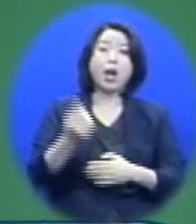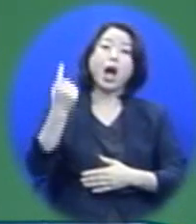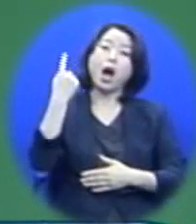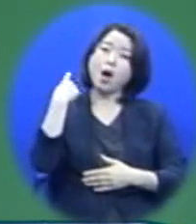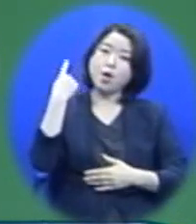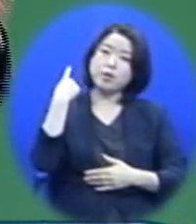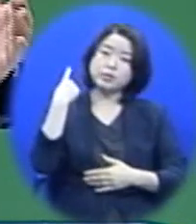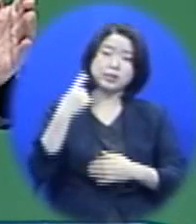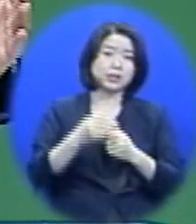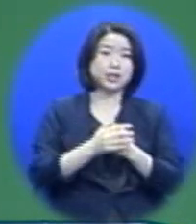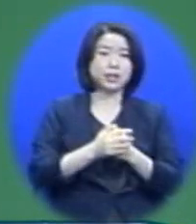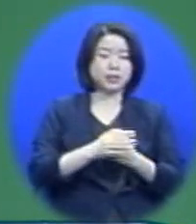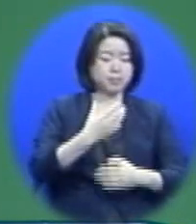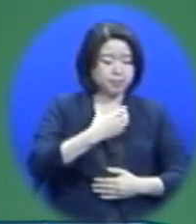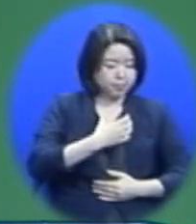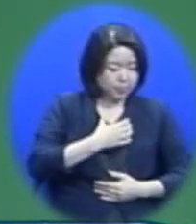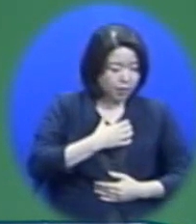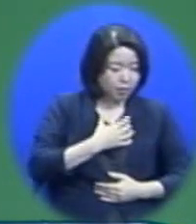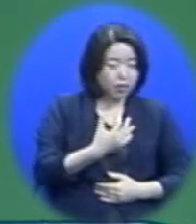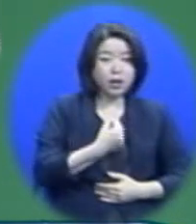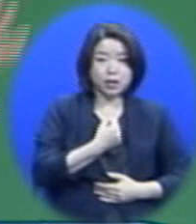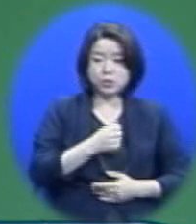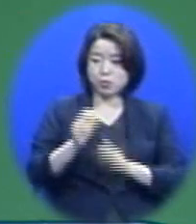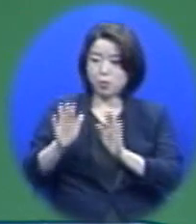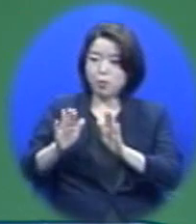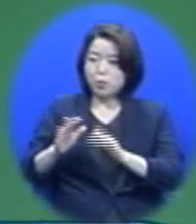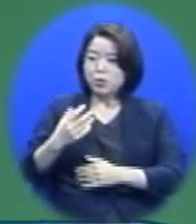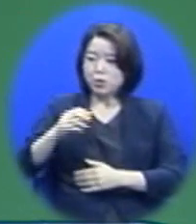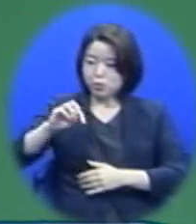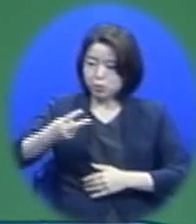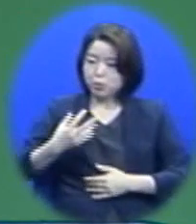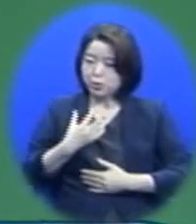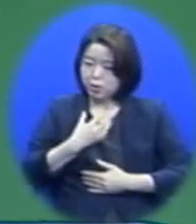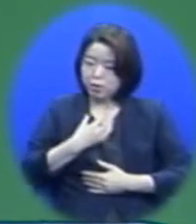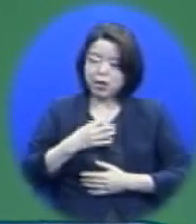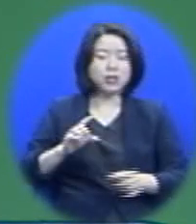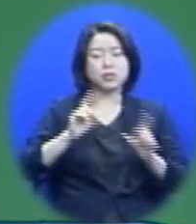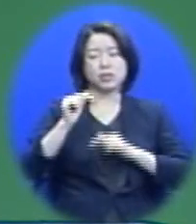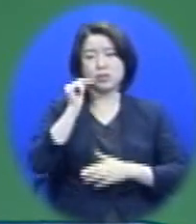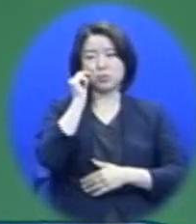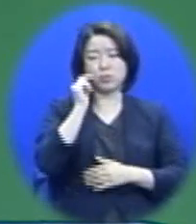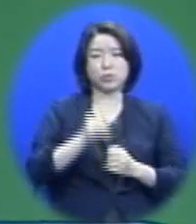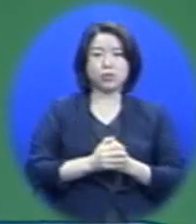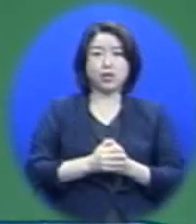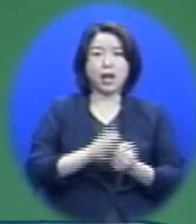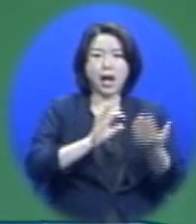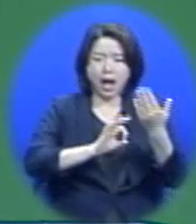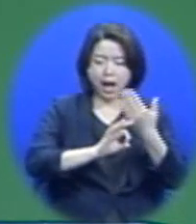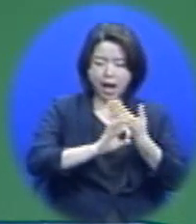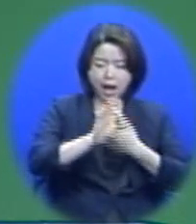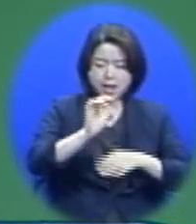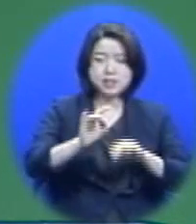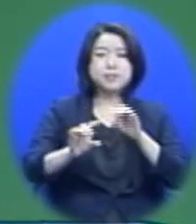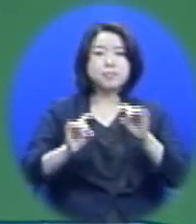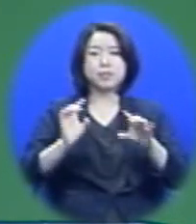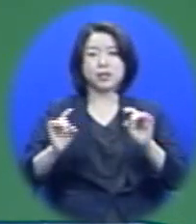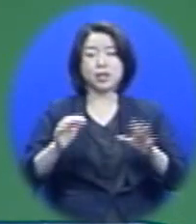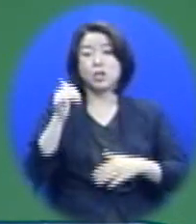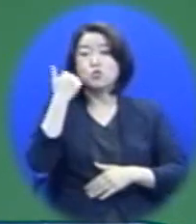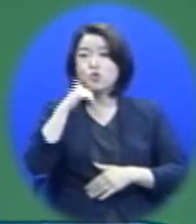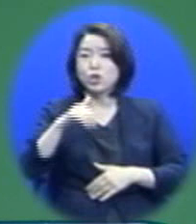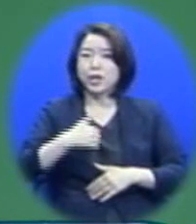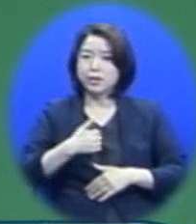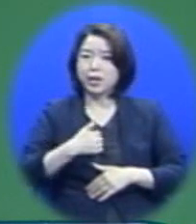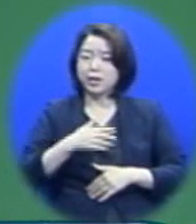어제의 경건함으로 오늘을 경건하게 살 수 있는 게 아닙니다. 아침마다 누가